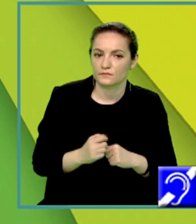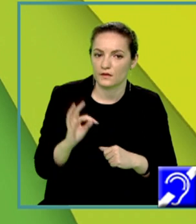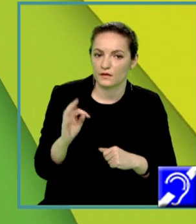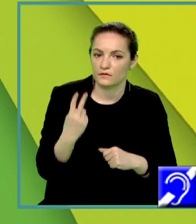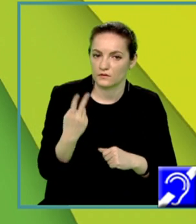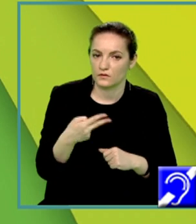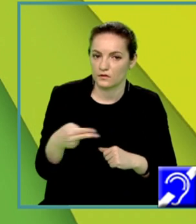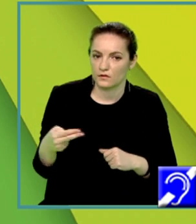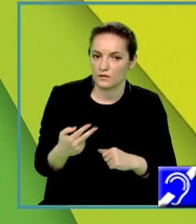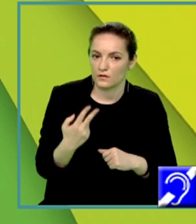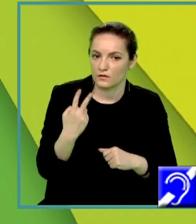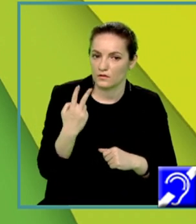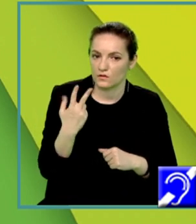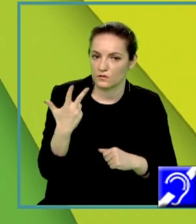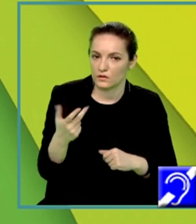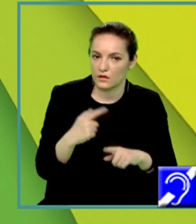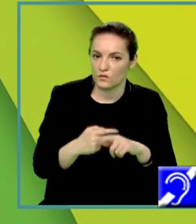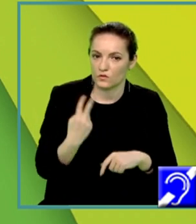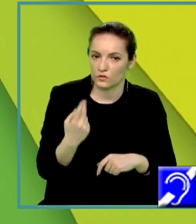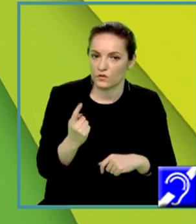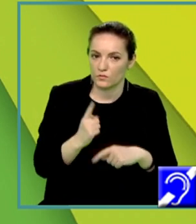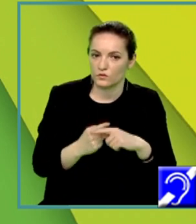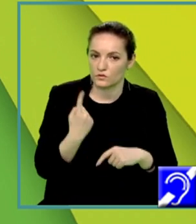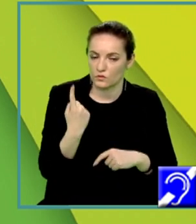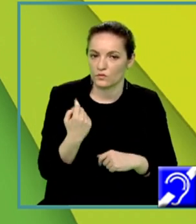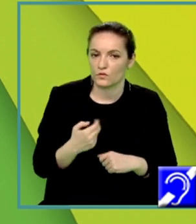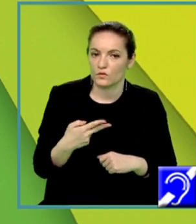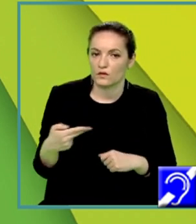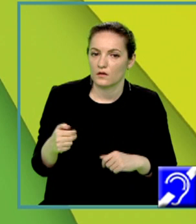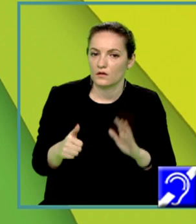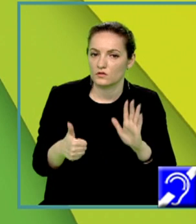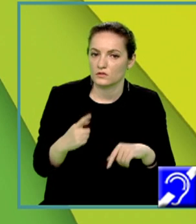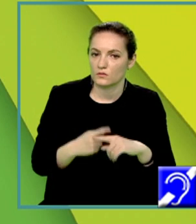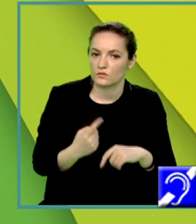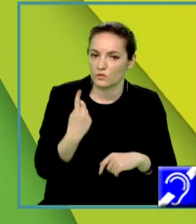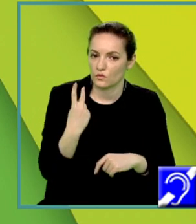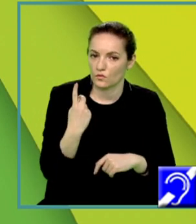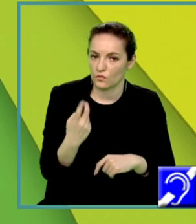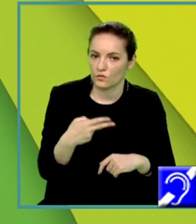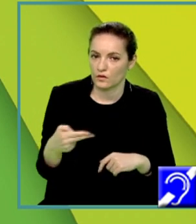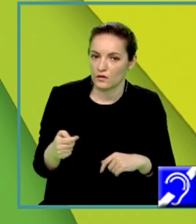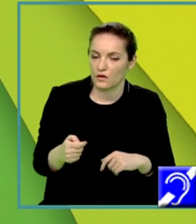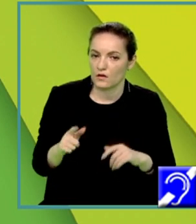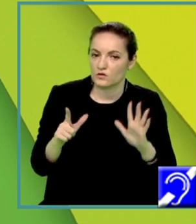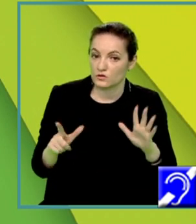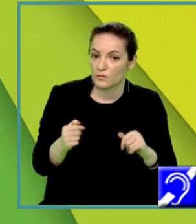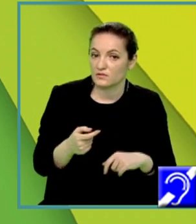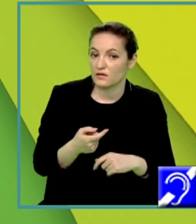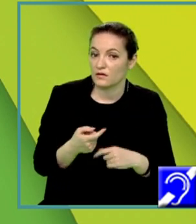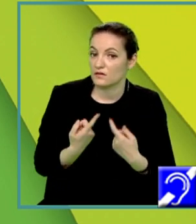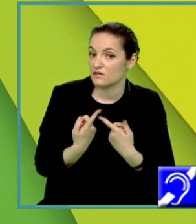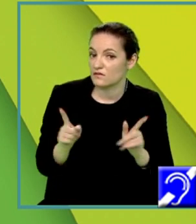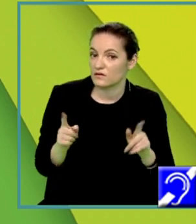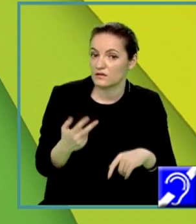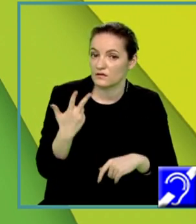2 egal cu 3 ori 2 plus 1, 6 plus 1 adică 7, diferit de 3, ceea ce ne conduce la concluzia că punctul A